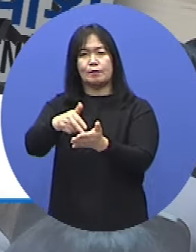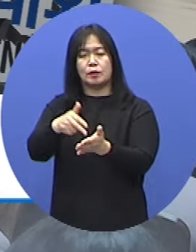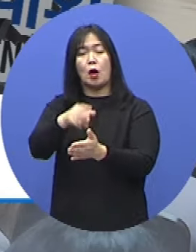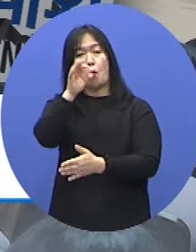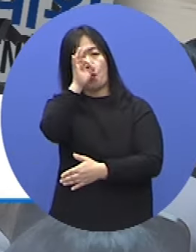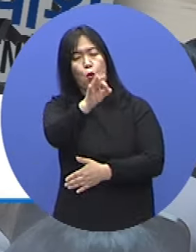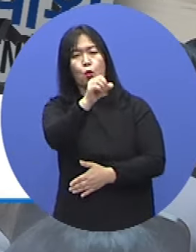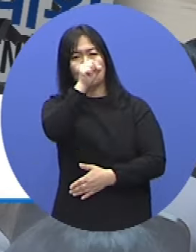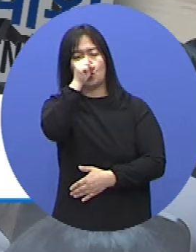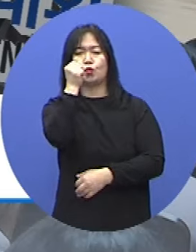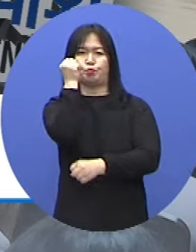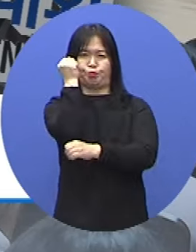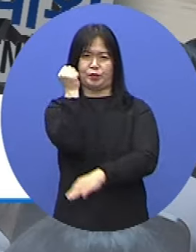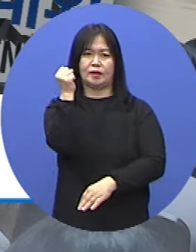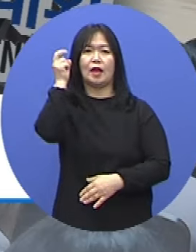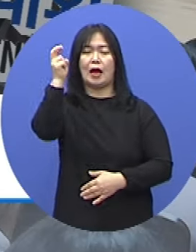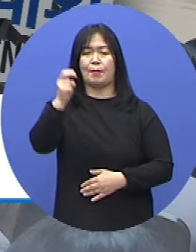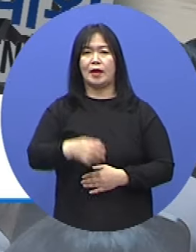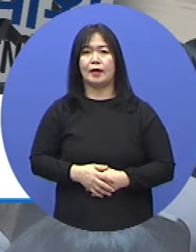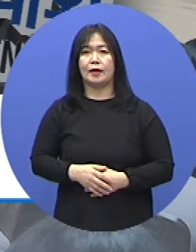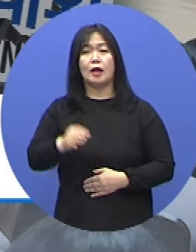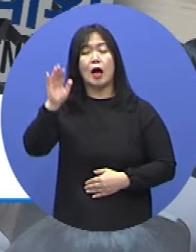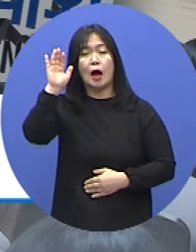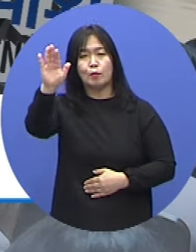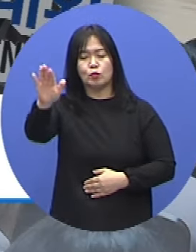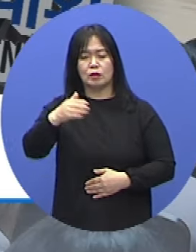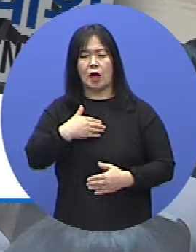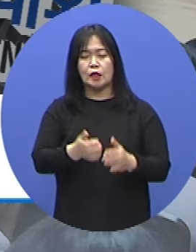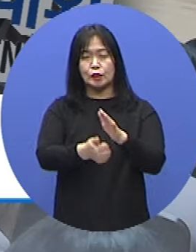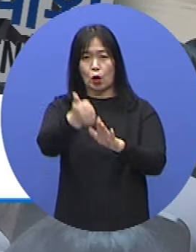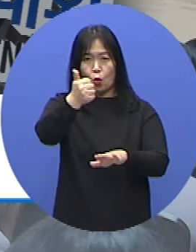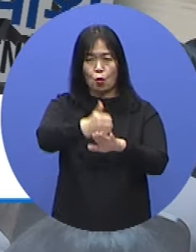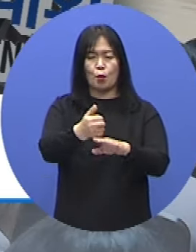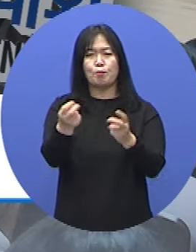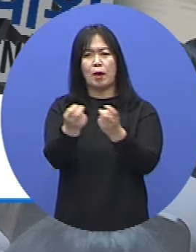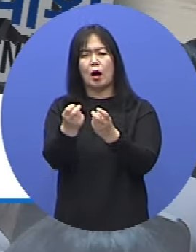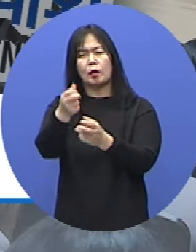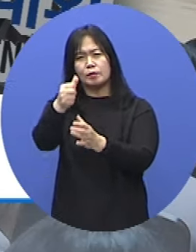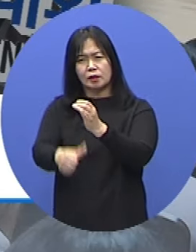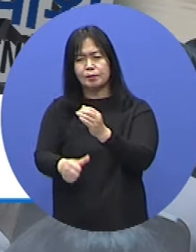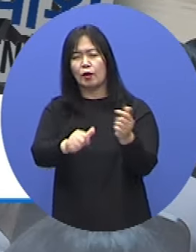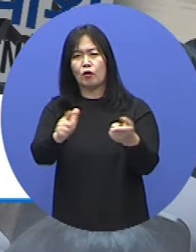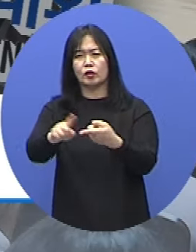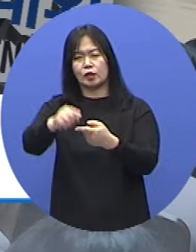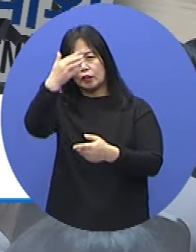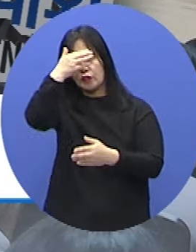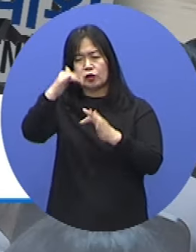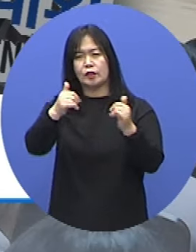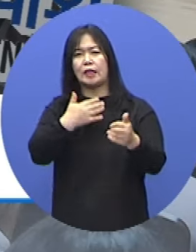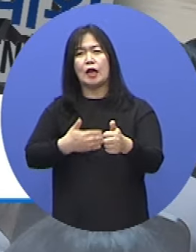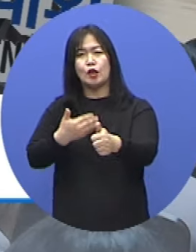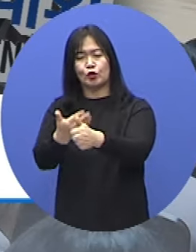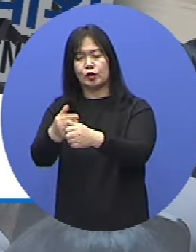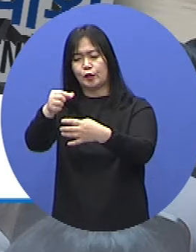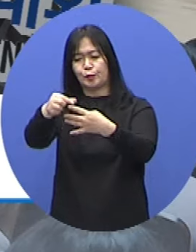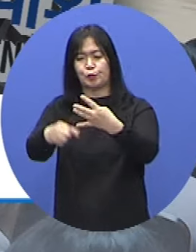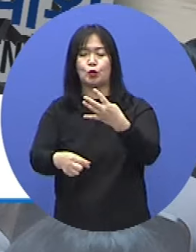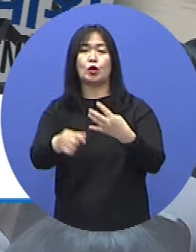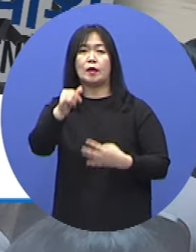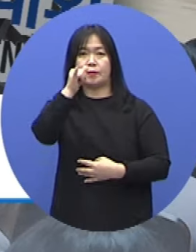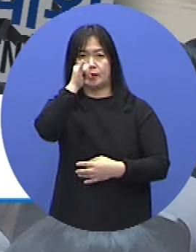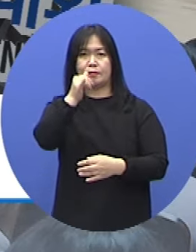밑걸음이 될 텐데요 동포 기업인들이 자신들의 성공과 실패 경험을 청년들에게 나누는 다양한 프로그램이